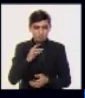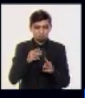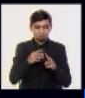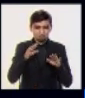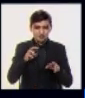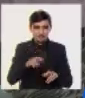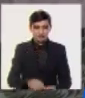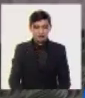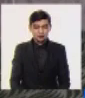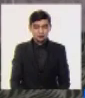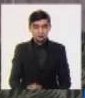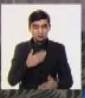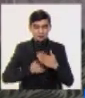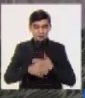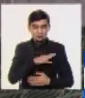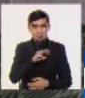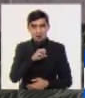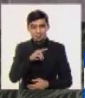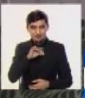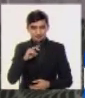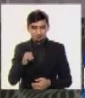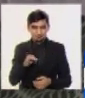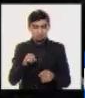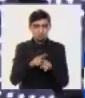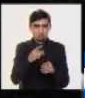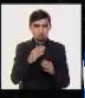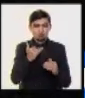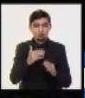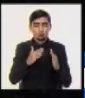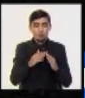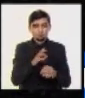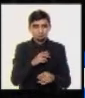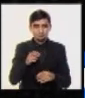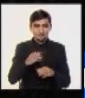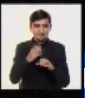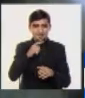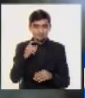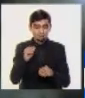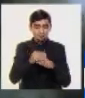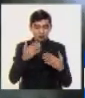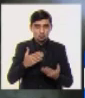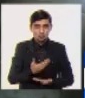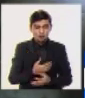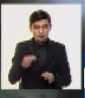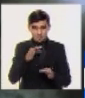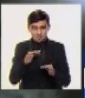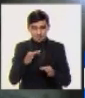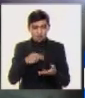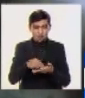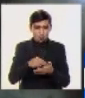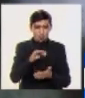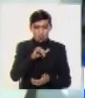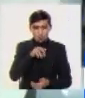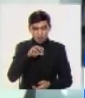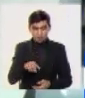топливом. Радости Мадины Молдожановой нет предела. В ее дом пришел долгожданный газ. Так что у жителей отпадает необходимость закупать